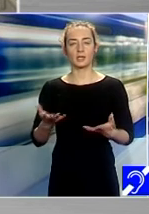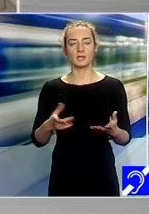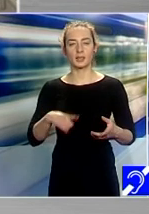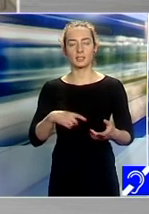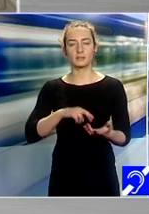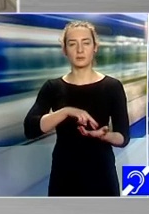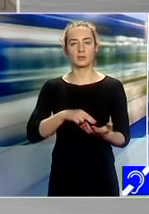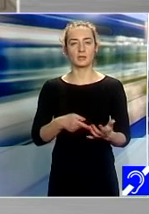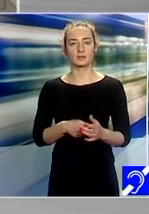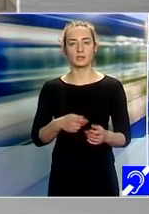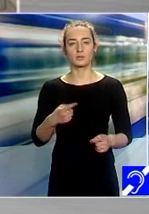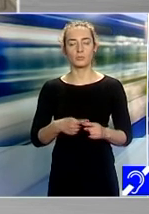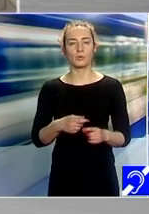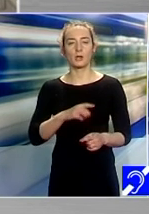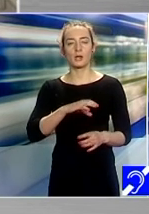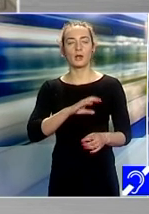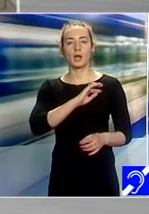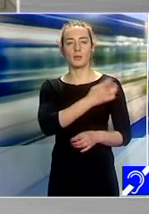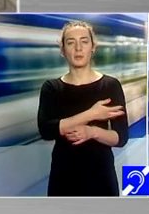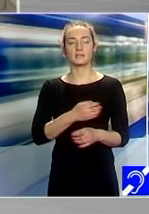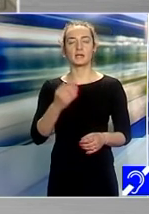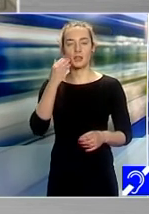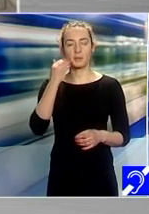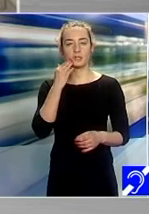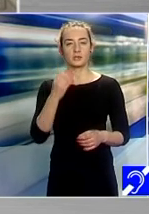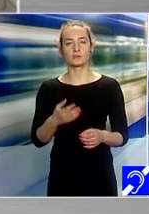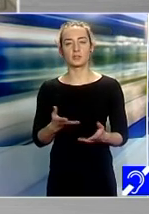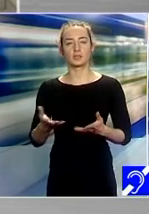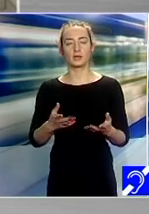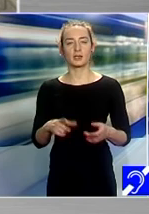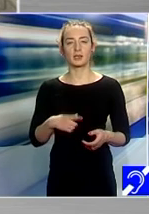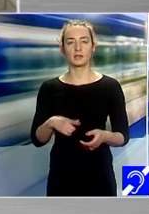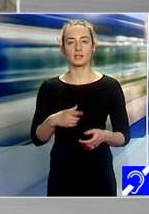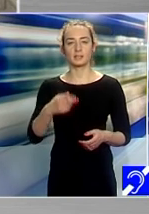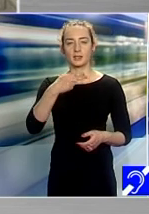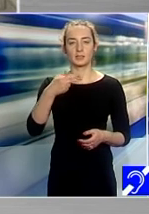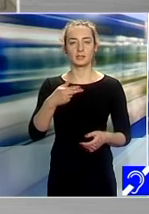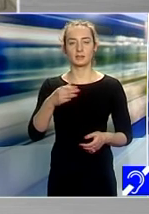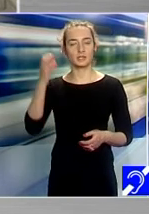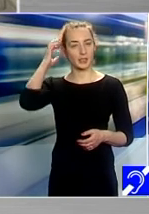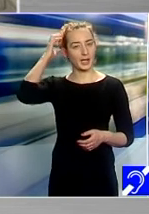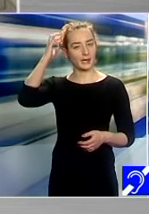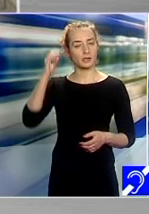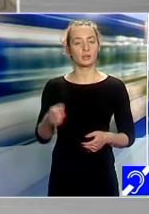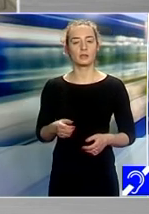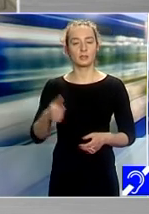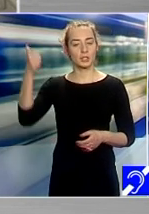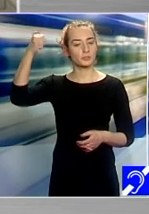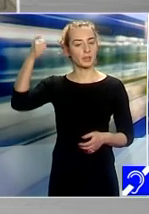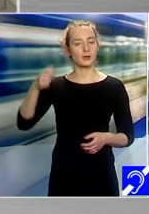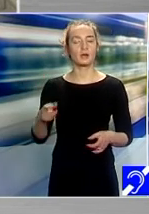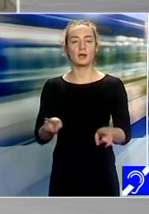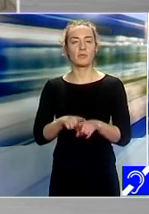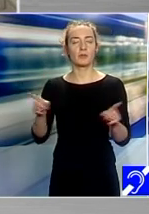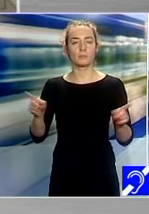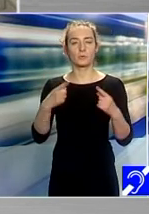cu sprijinul Ambasadei Statelor Unite ale Americii. Vorbim de spectacolul de pe Broadway, Hairspray, care va fi jucat, așadar un musical